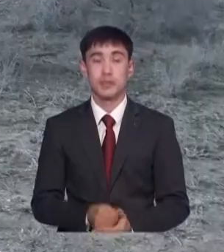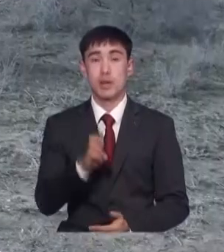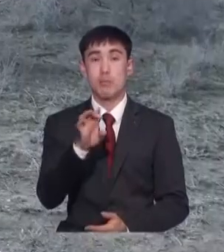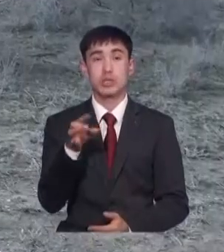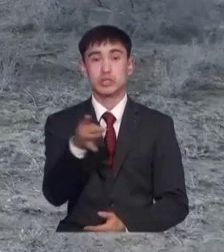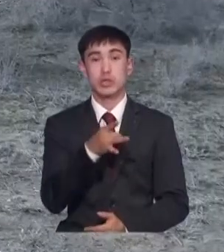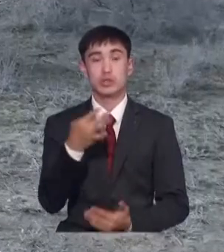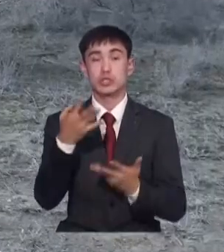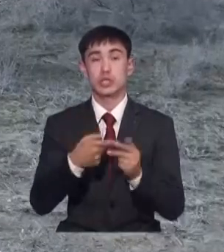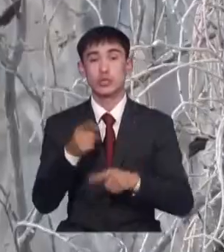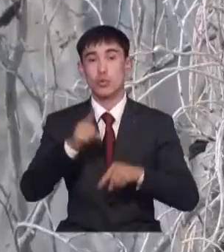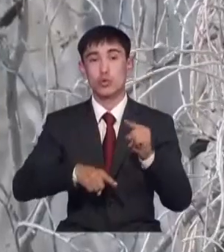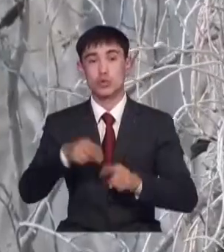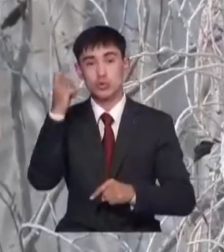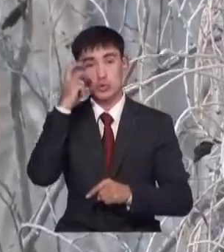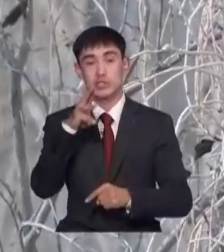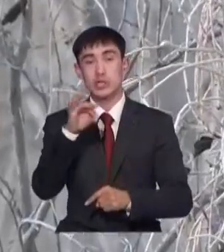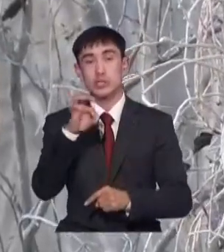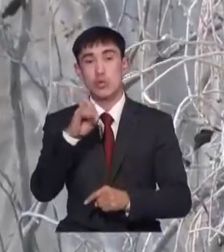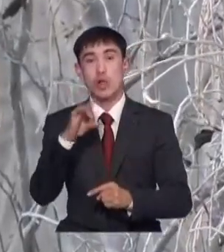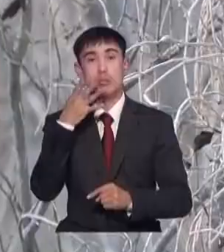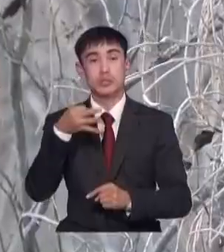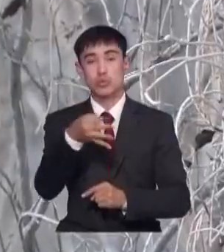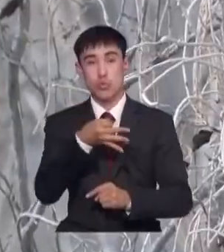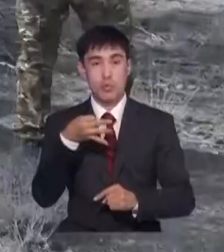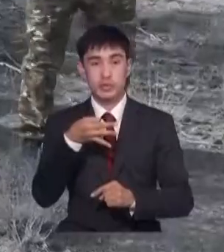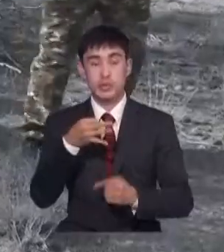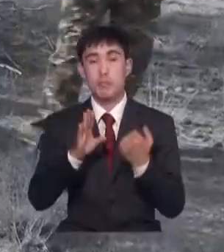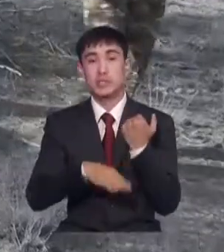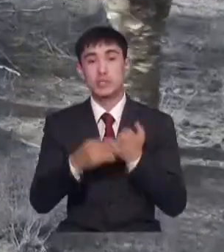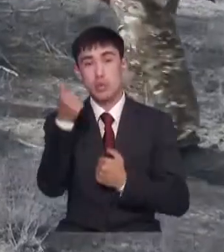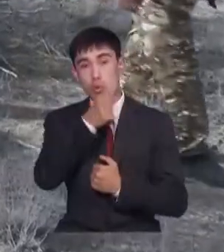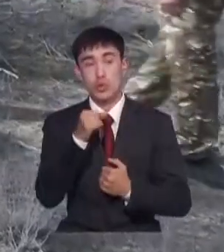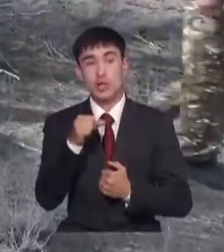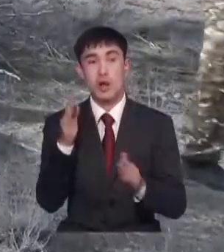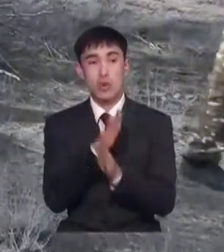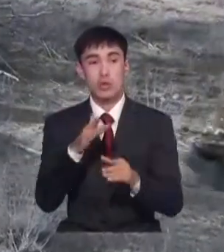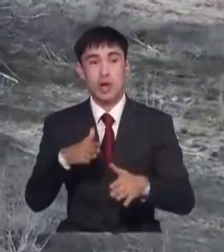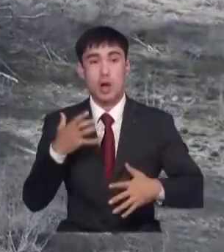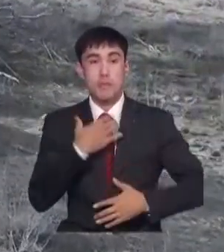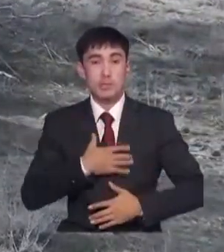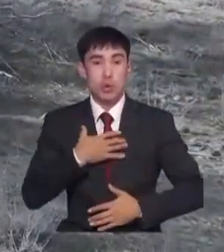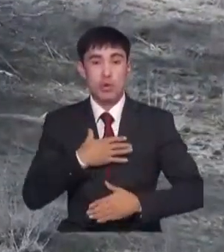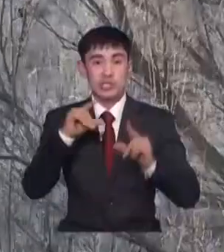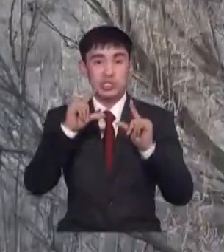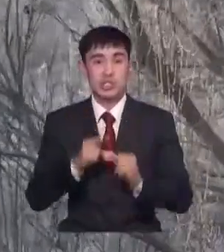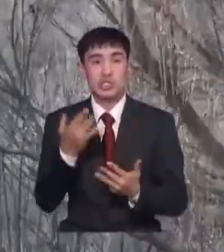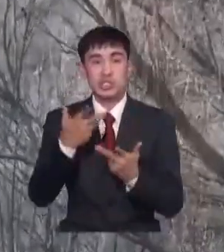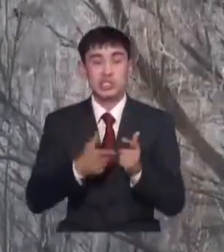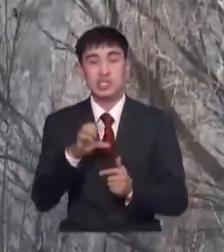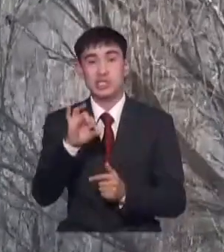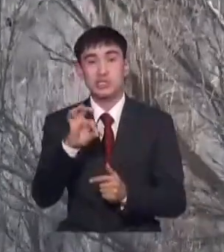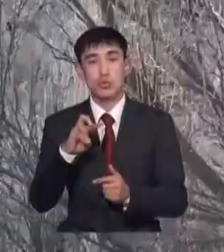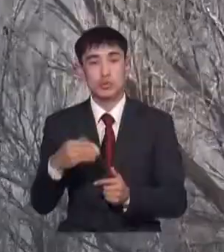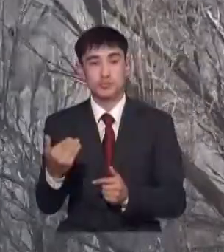Балхашский район считается родиной черного сексаула в Алматинской области. В последние годы экологи выразили обеспокоенность снижением численности